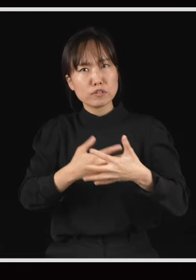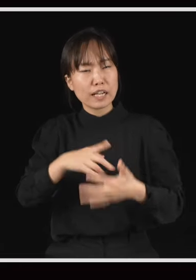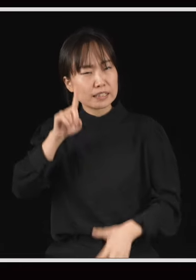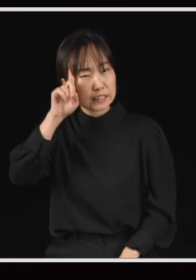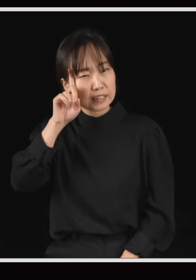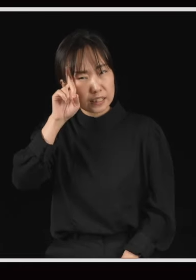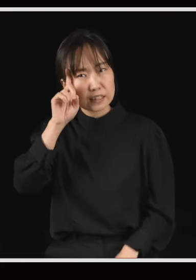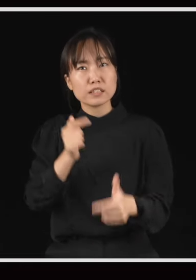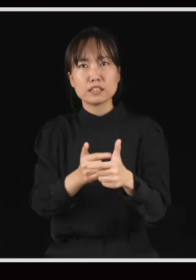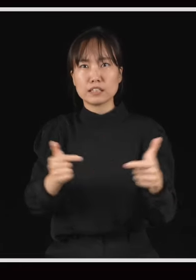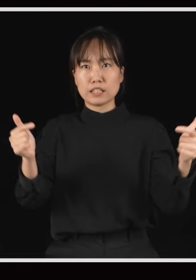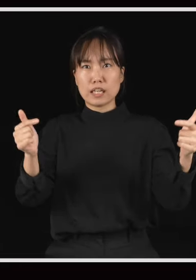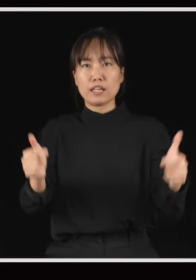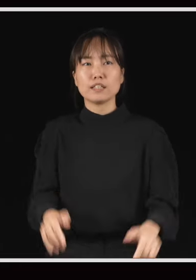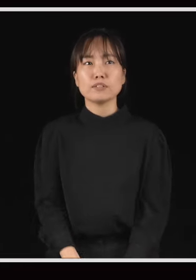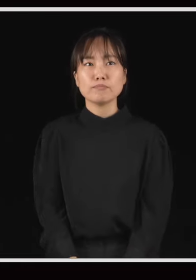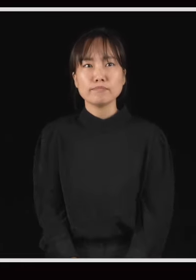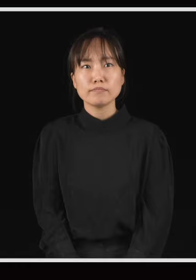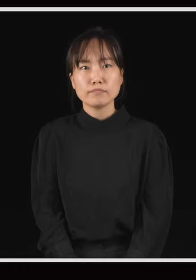증가됩니다.